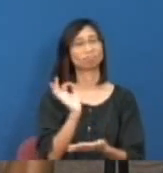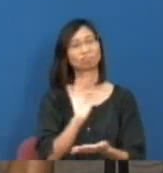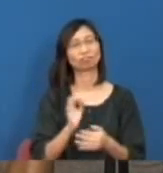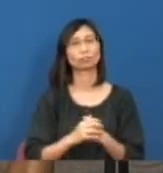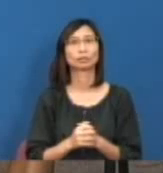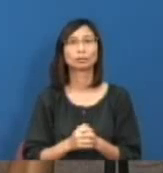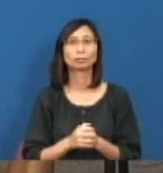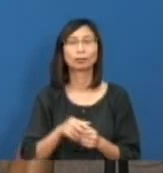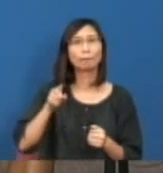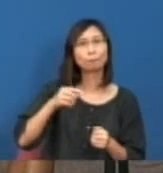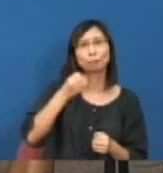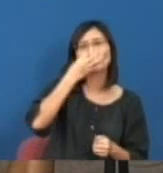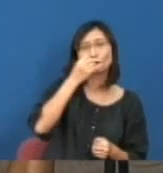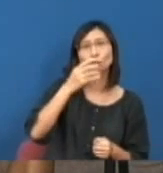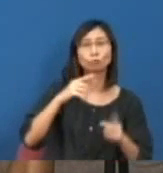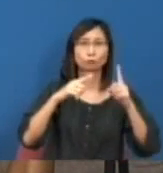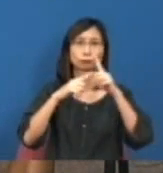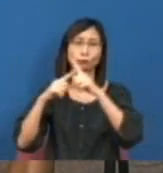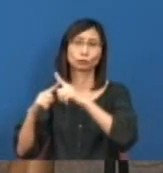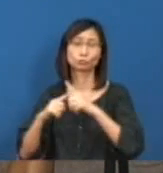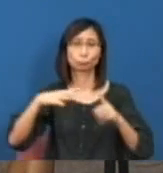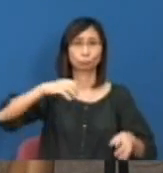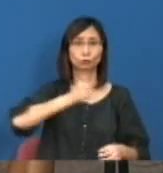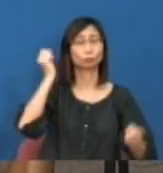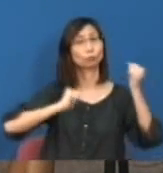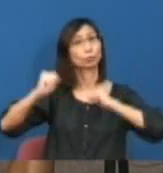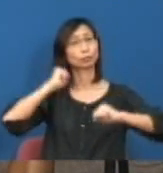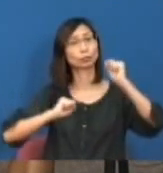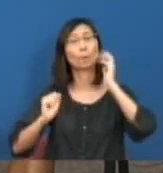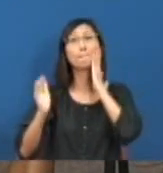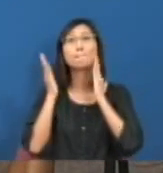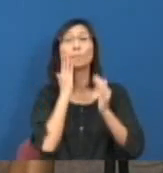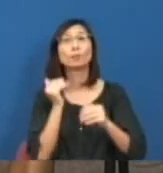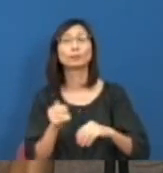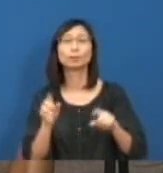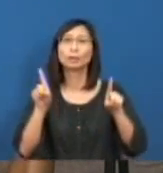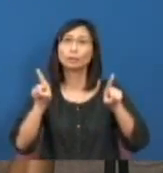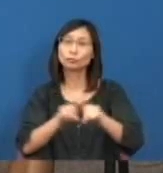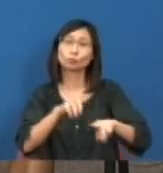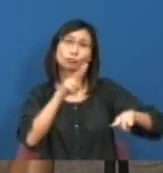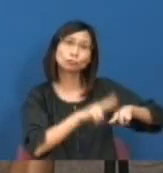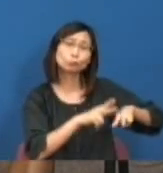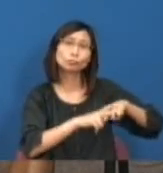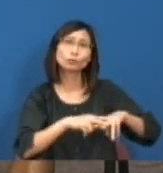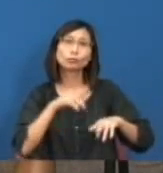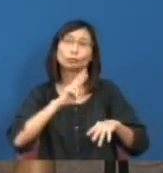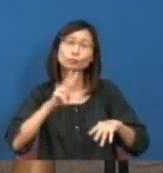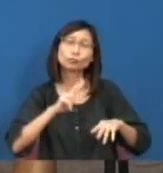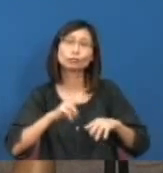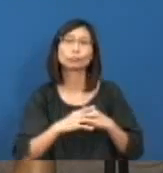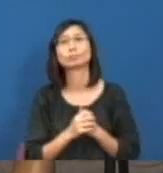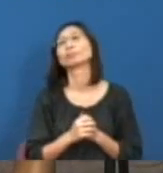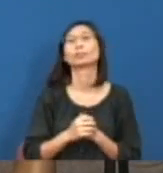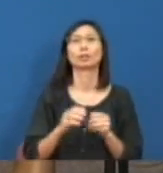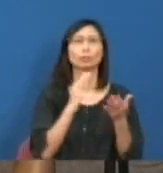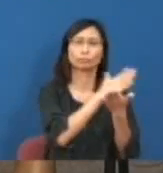喺香港嘅民主運動裏邊咧。是出嚟扮演一個咧，係同共產黨妥協嘅角色噶嘛，所以喺呢個諸